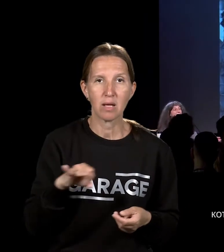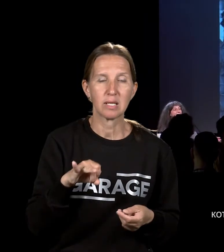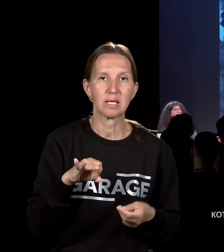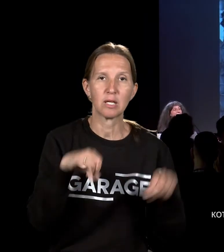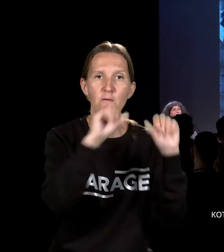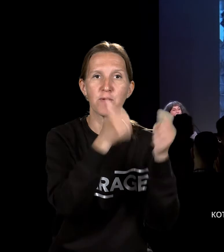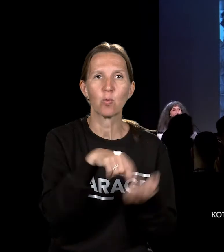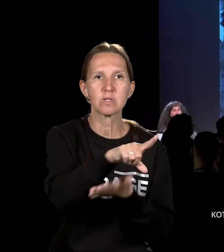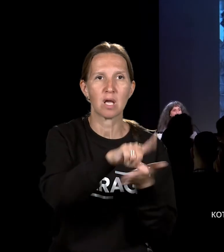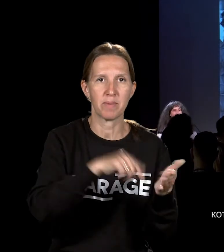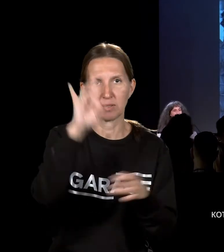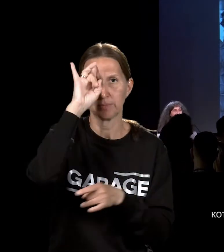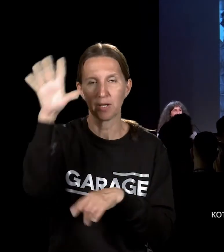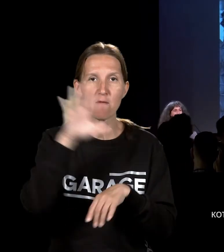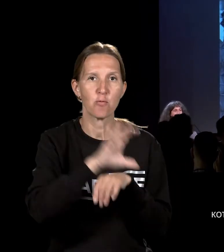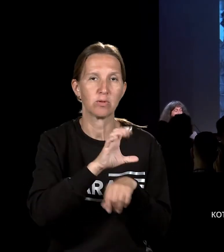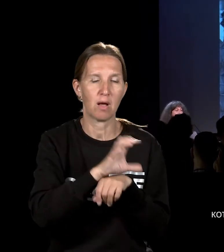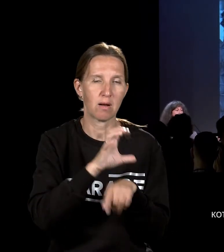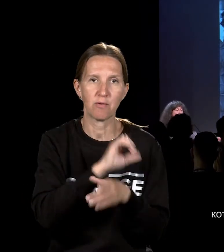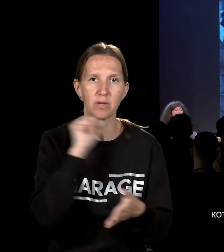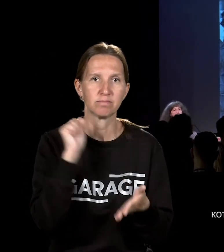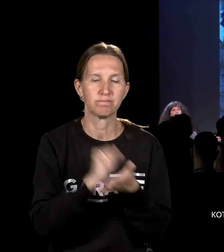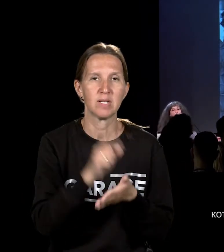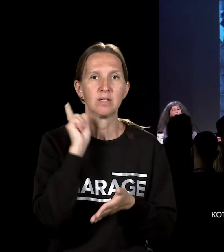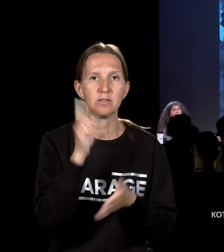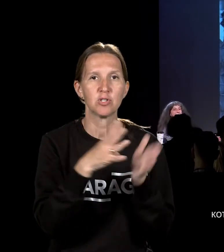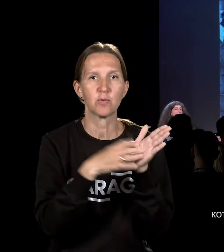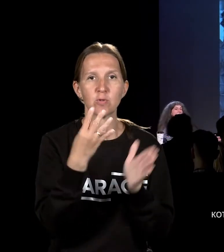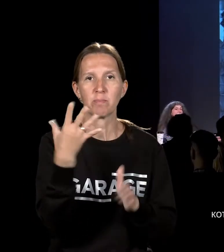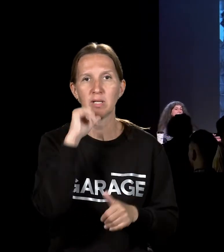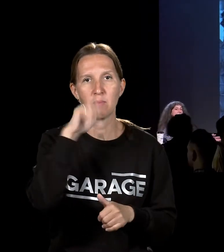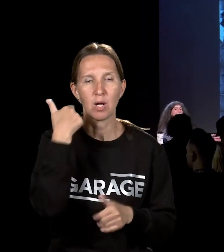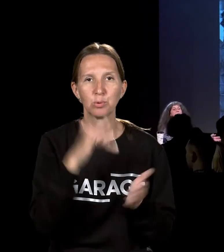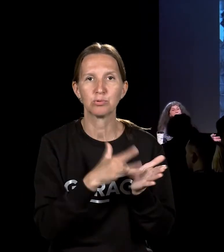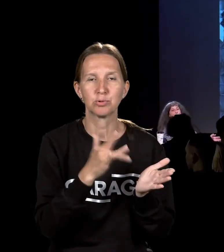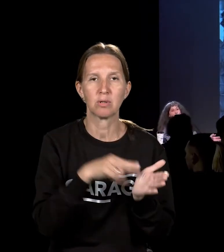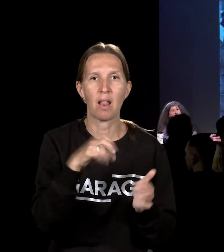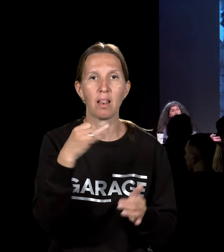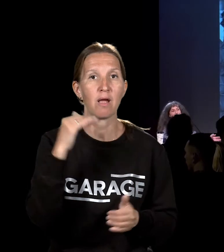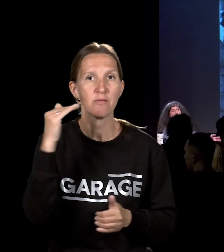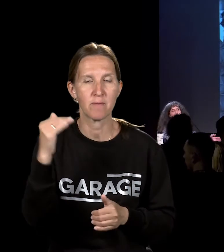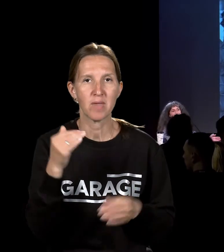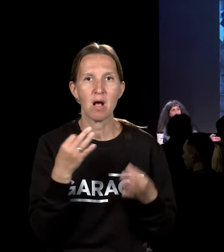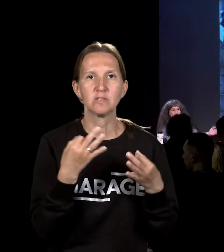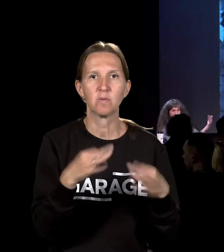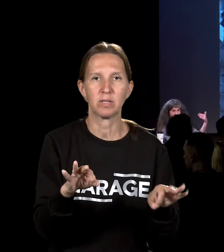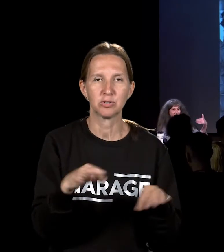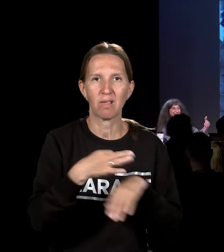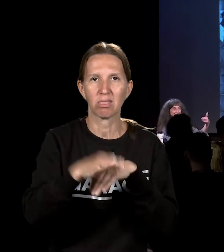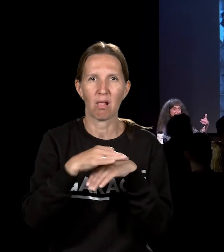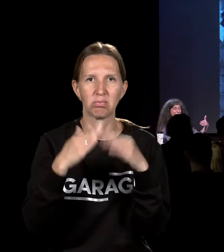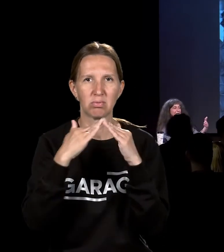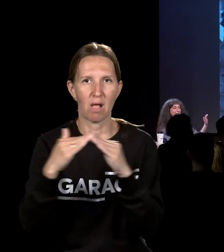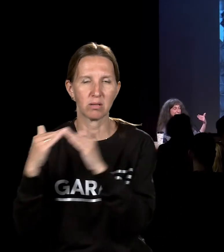фотографии, знаменитой фотографией, которая была в 1945 году, по-моему, в журнале Life «Освобождение Бухенвальда». То есть он просто